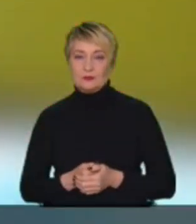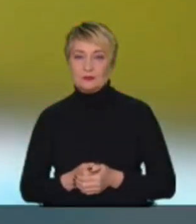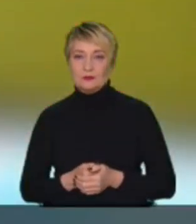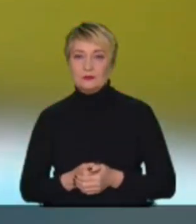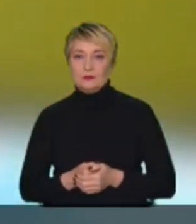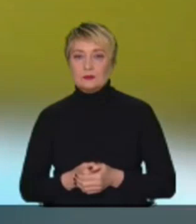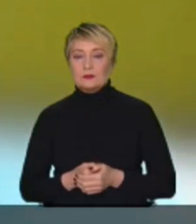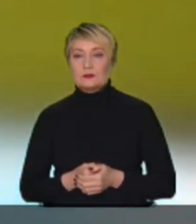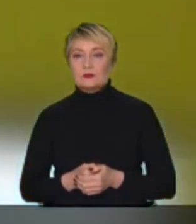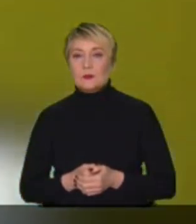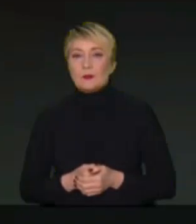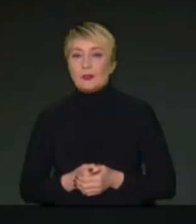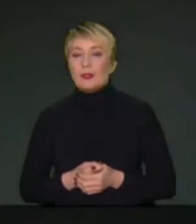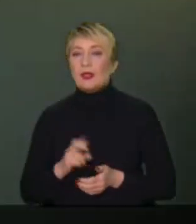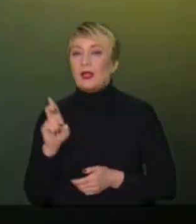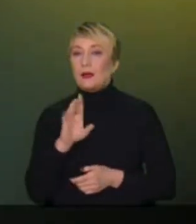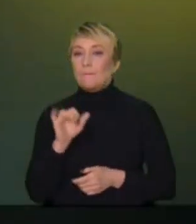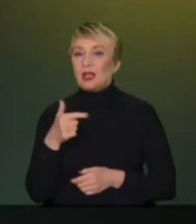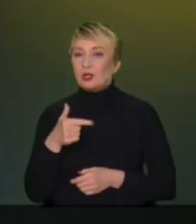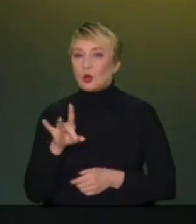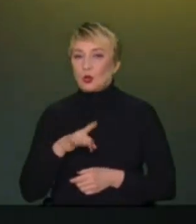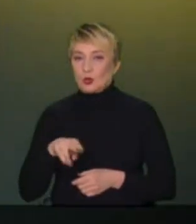Військовий комісаріат Білгород-Дністровська.